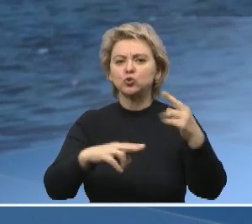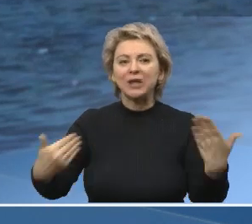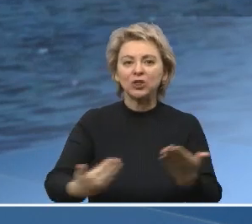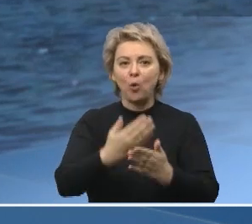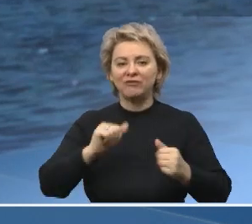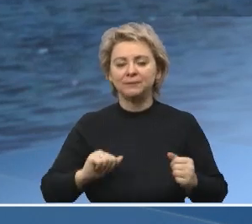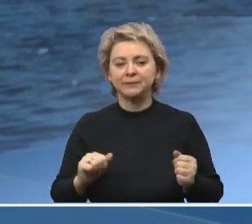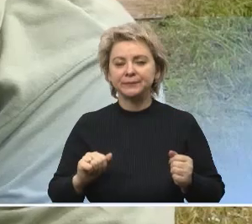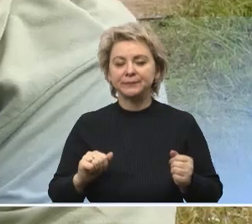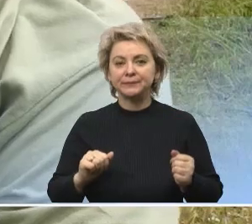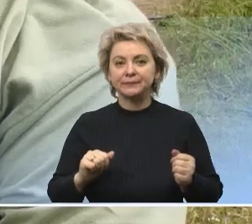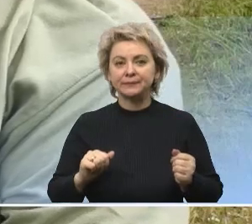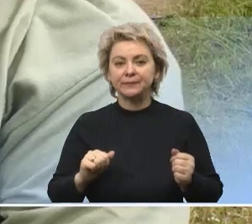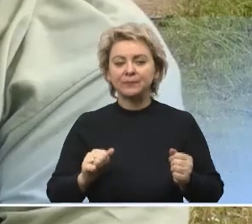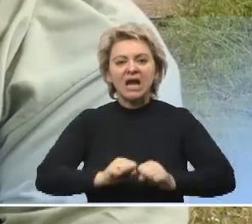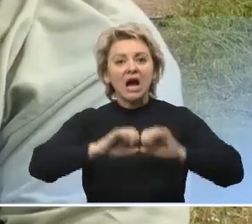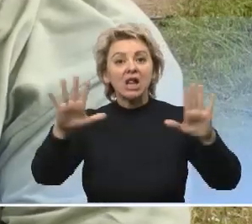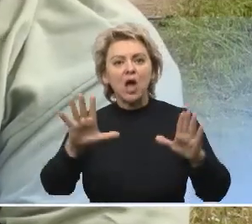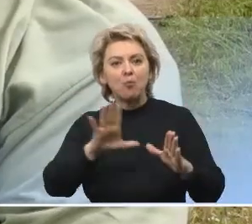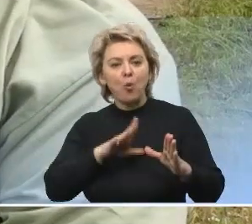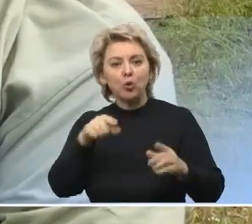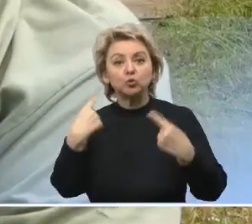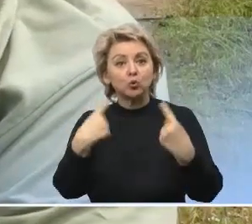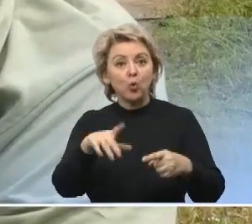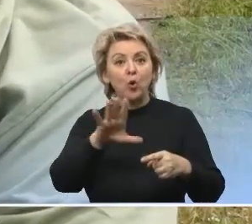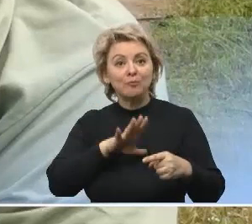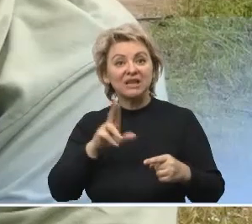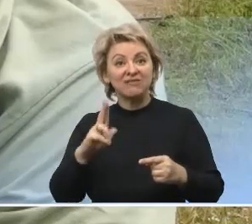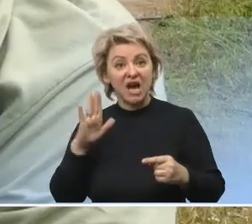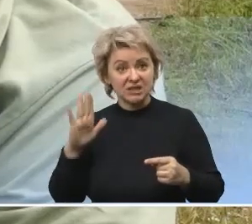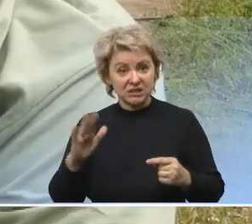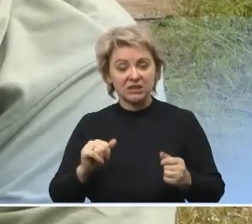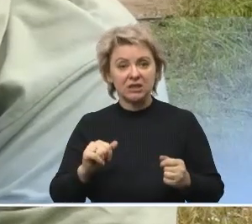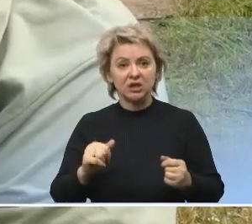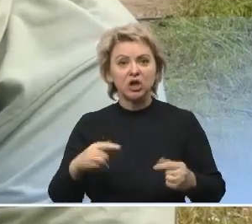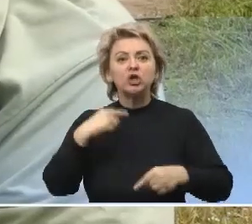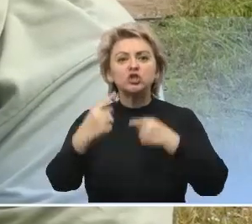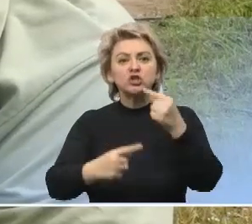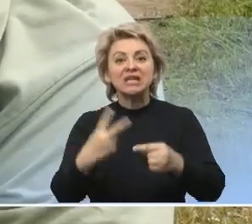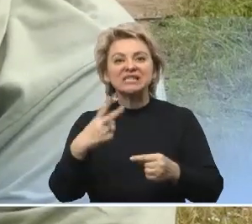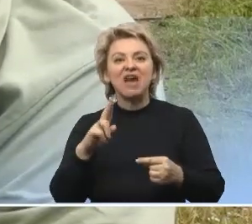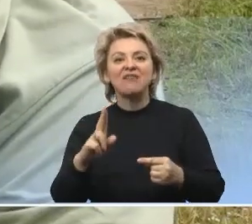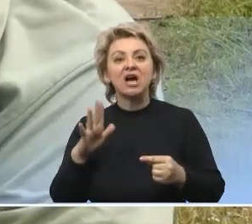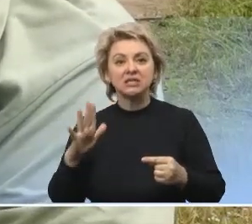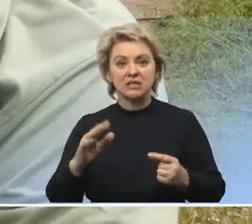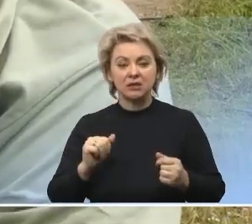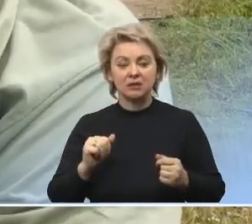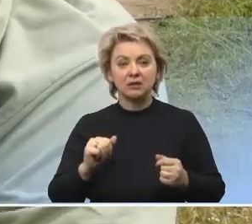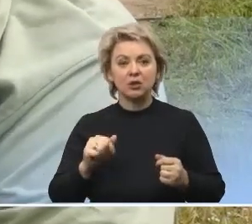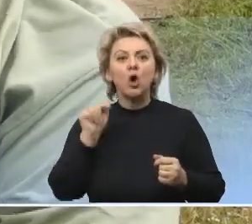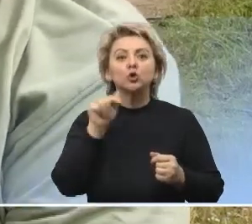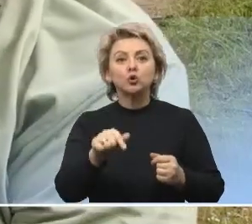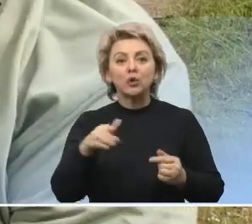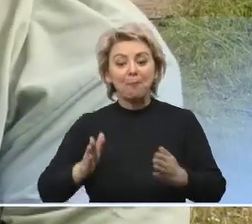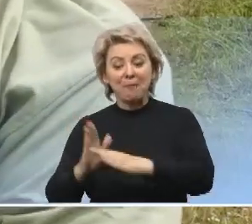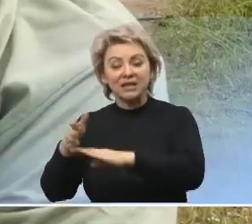новый. Хлопок-то был совсем в другой же квартире, через две квартиры. Тот